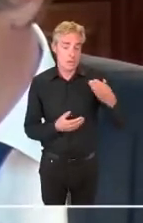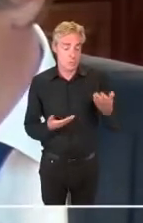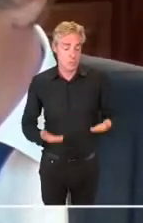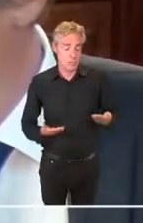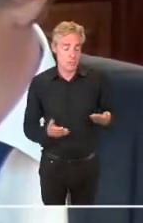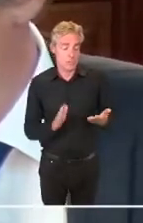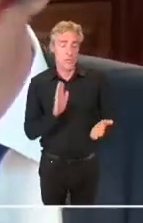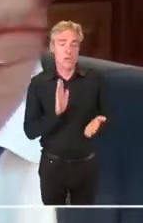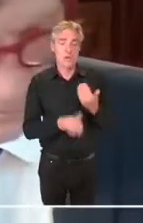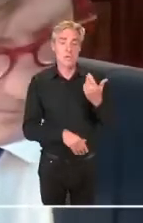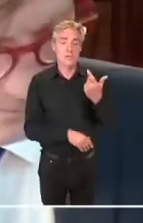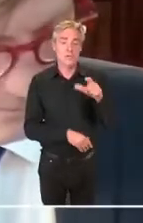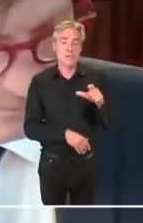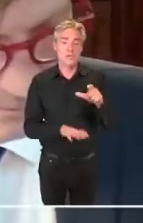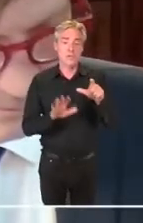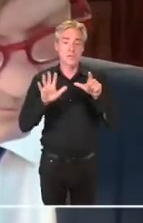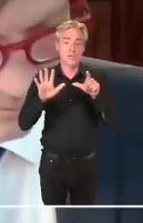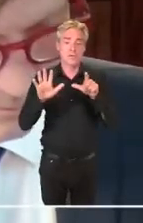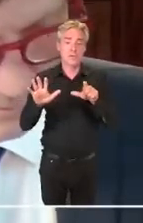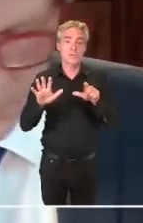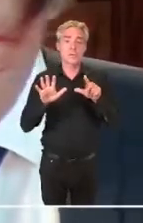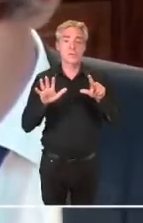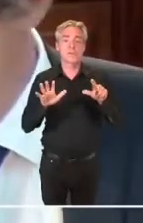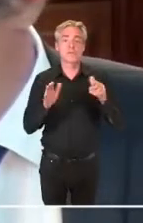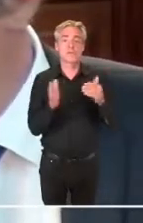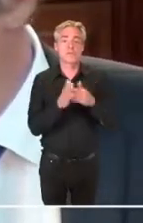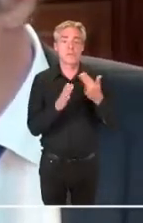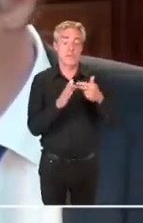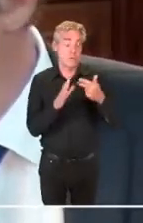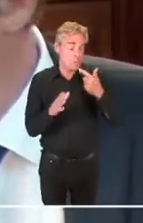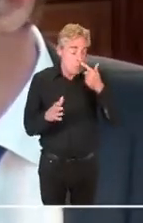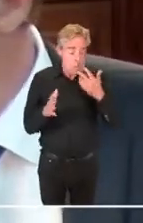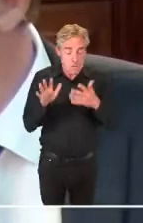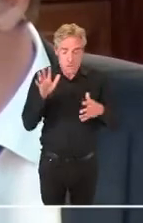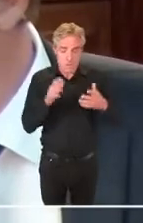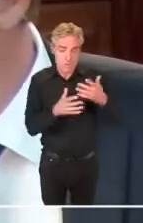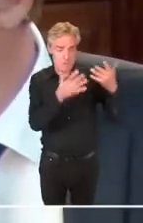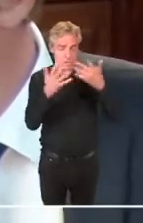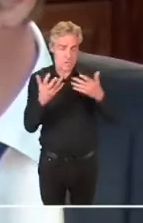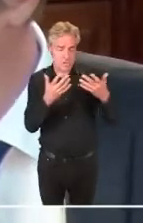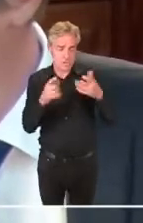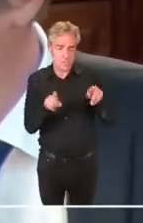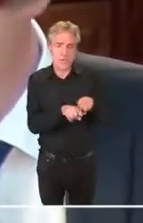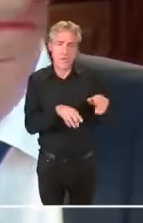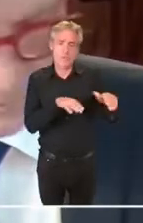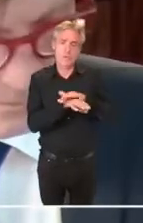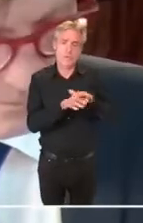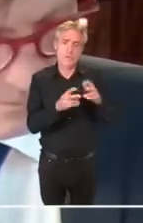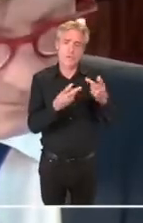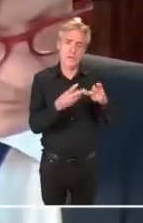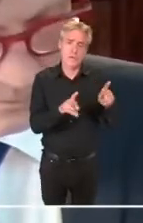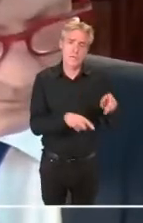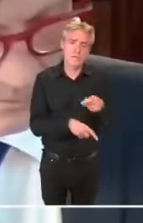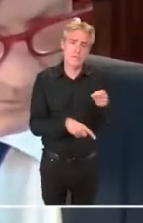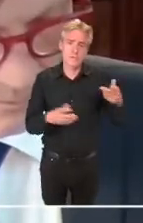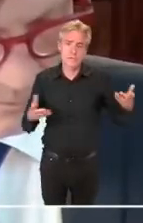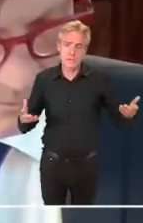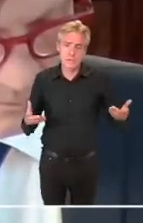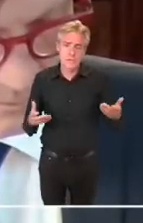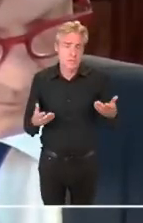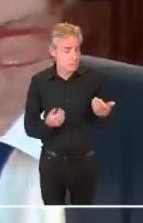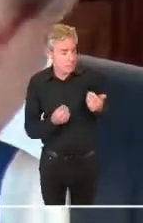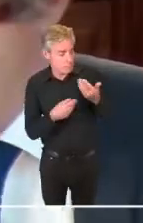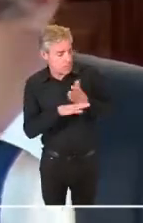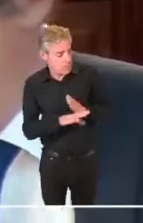enlevez 278 000 €. Donc je tiens ces chiffres, comme ceux de la politique de la ville, évidemment, à